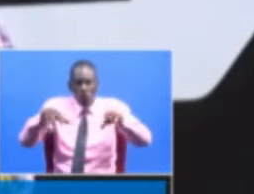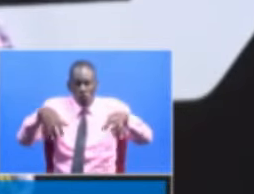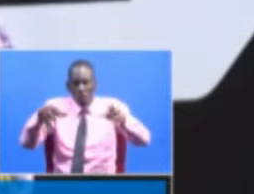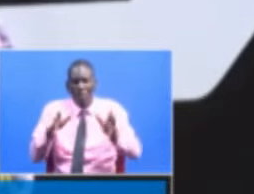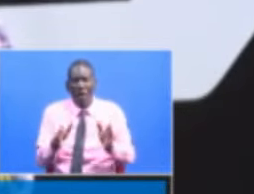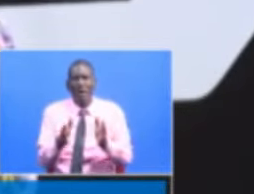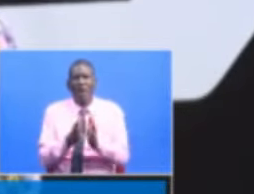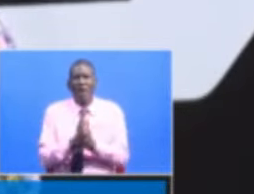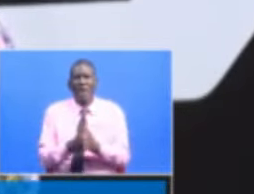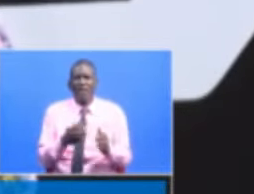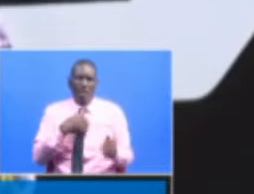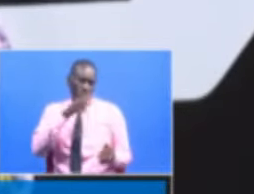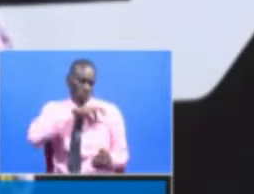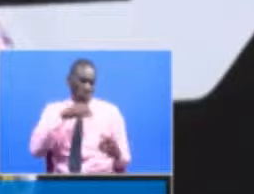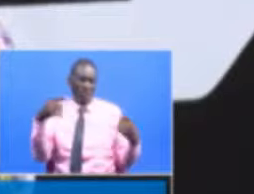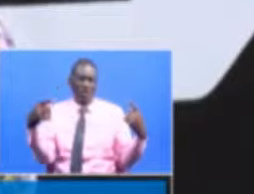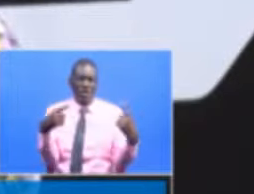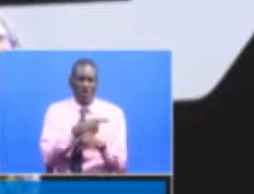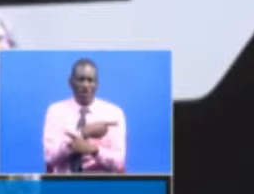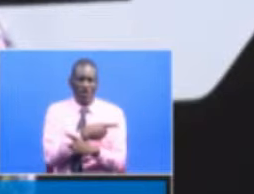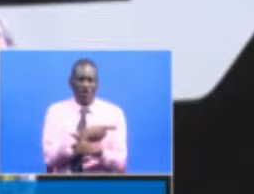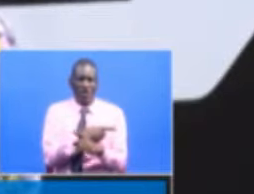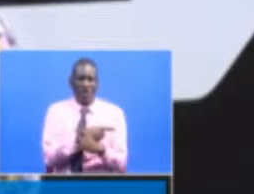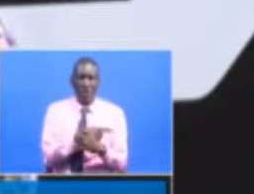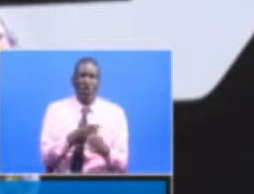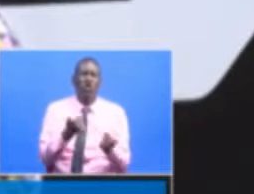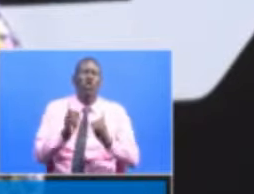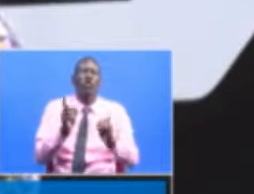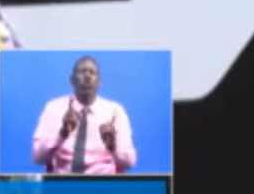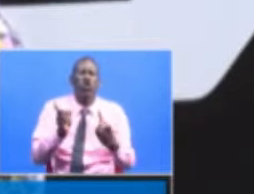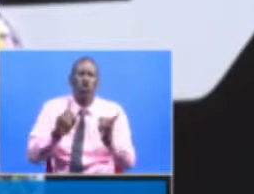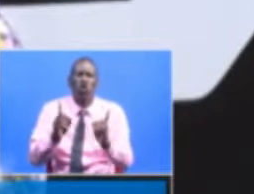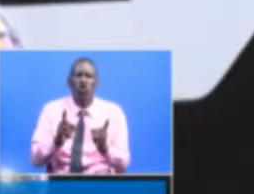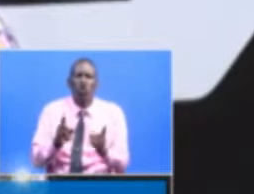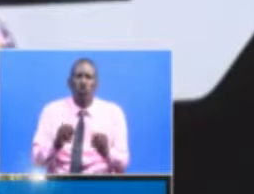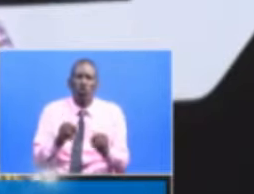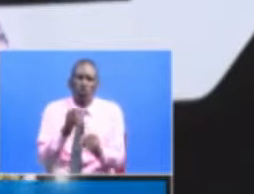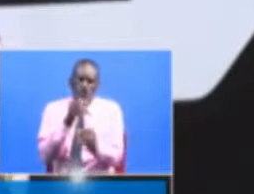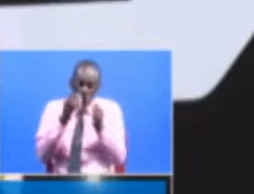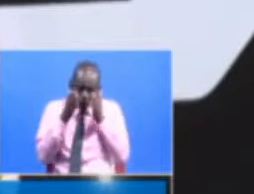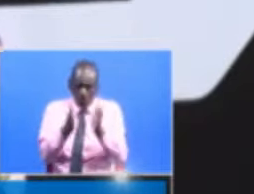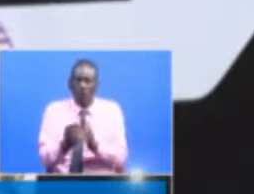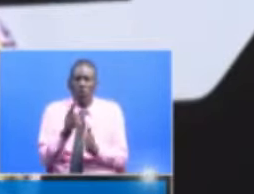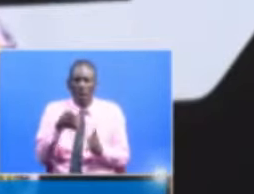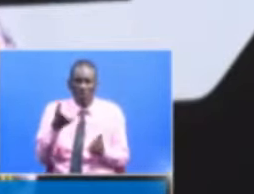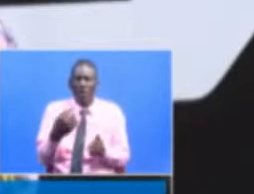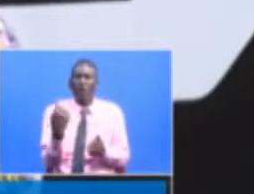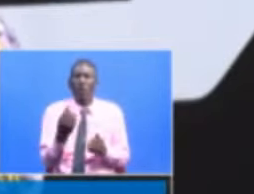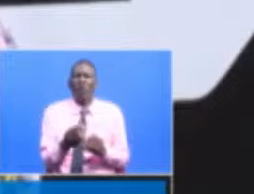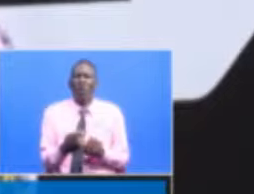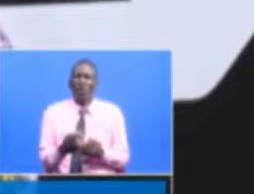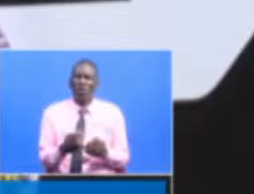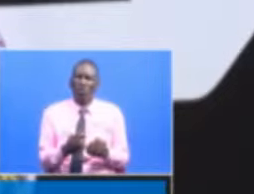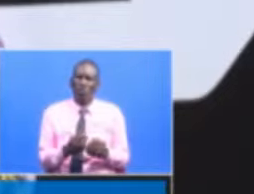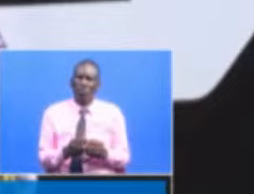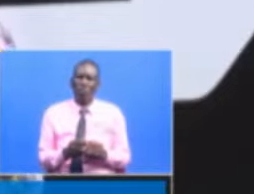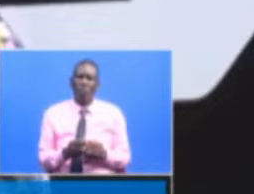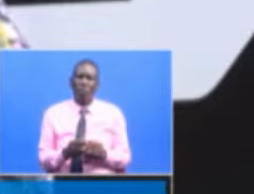na mapato tofauti na yale, yani nisije kuweka mayai yangu moja kwa kikapu mmoja. Mayai yangu yote kwa kikapu